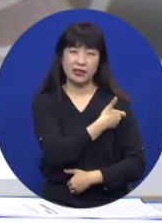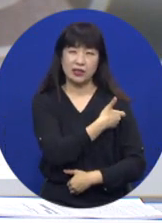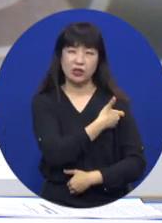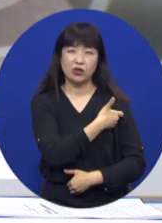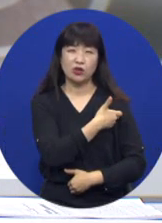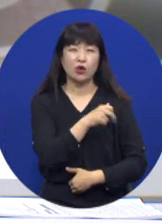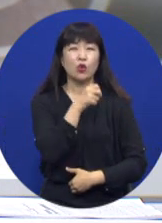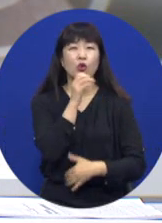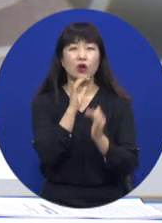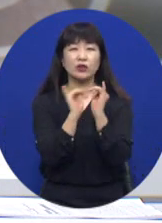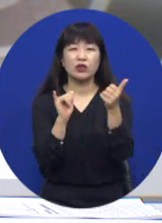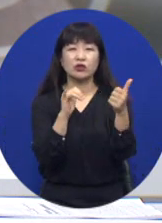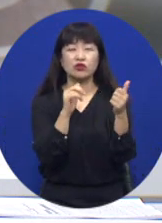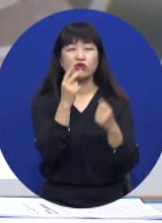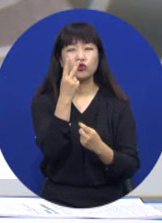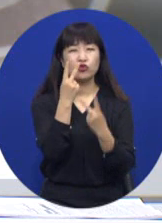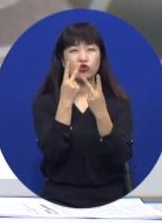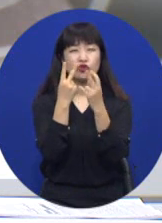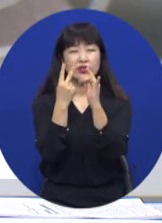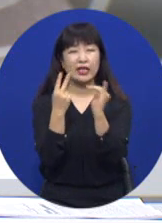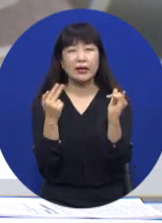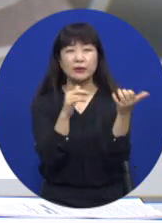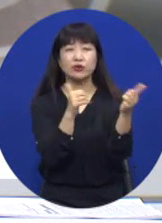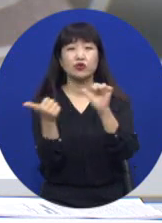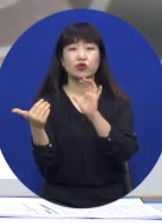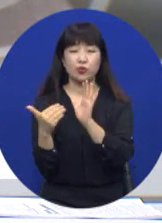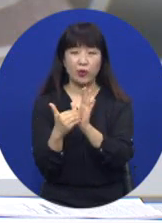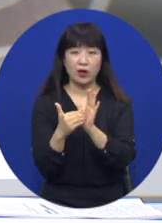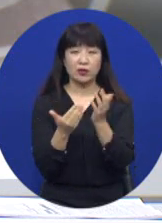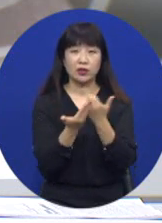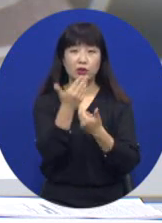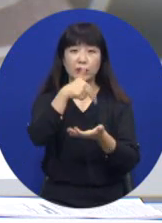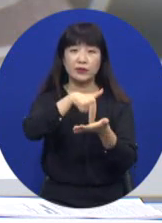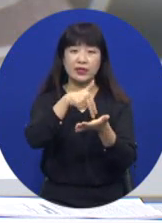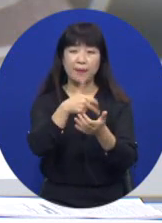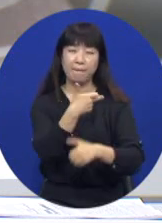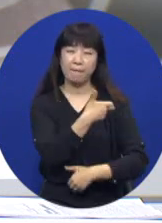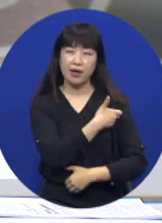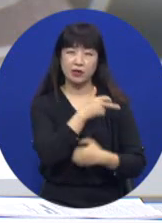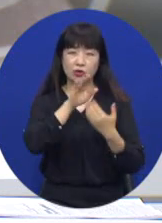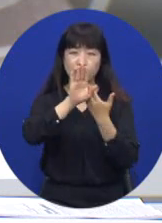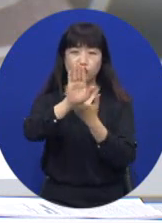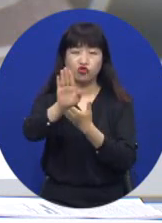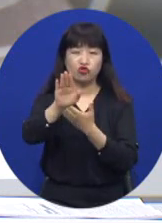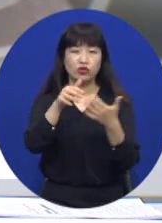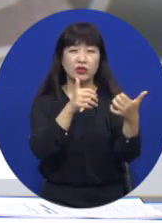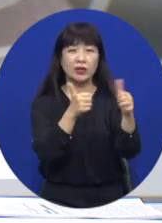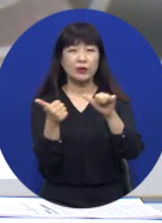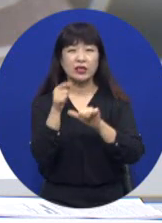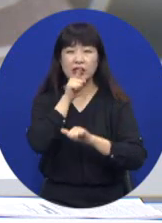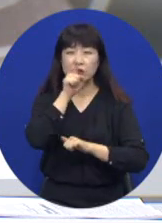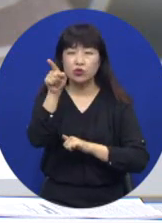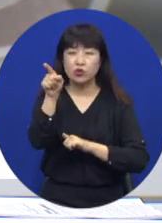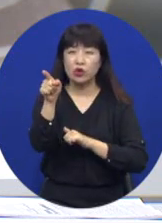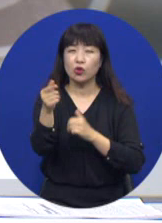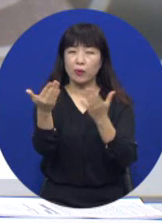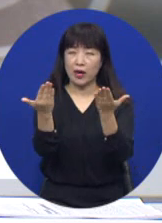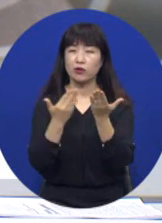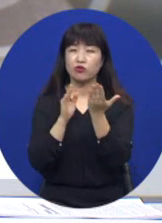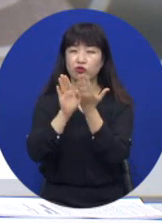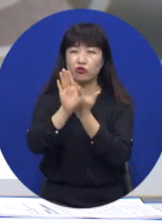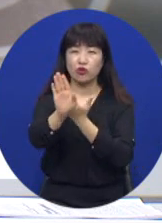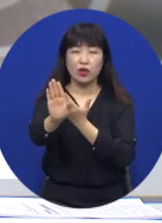숨졌다 던 것으로 확인 되는데요 그런데 제주도가 백신을 접종한 뒤 사망했다 는 신고를 받은 후에도